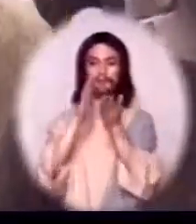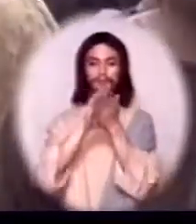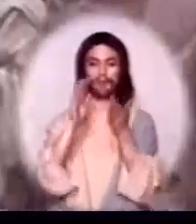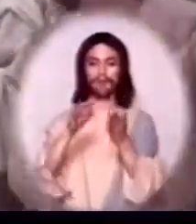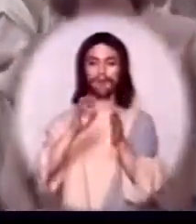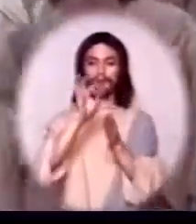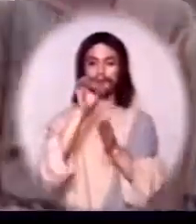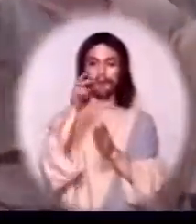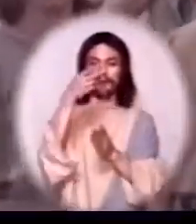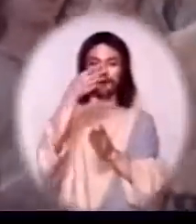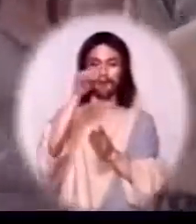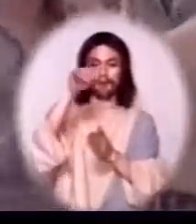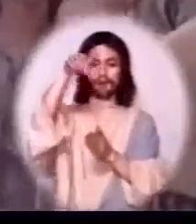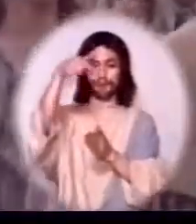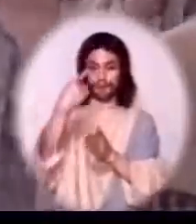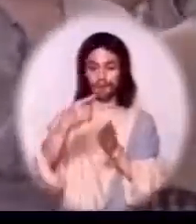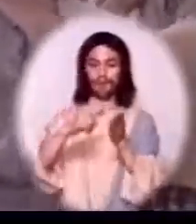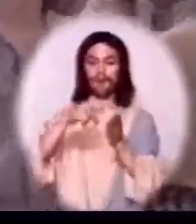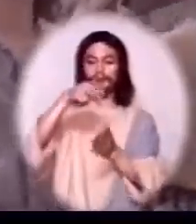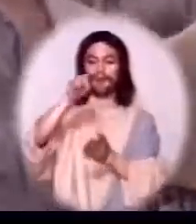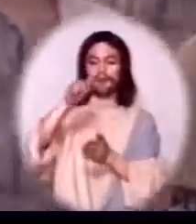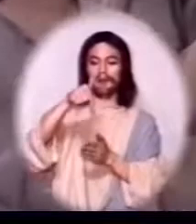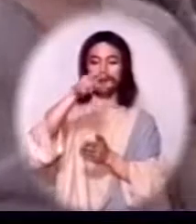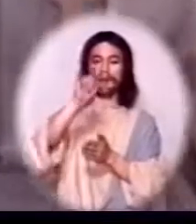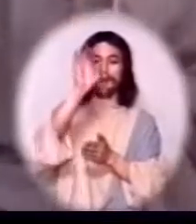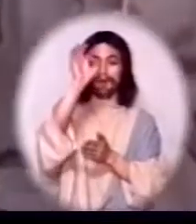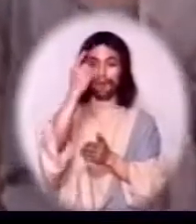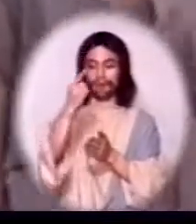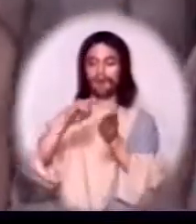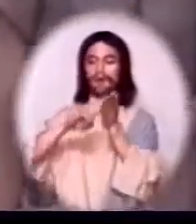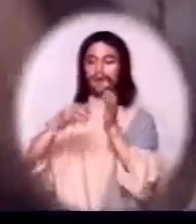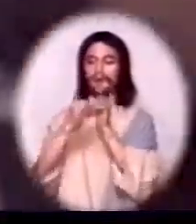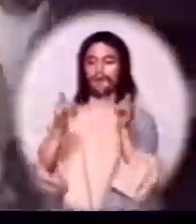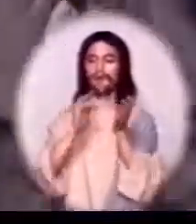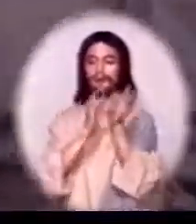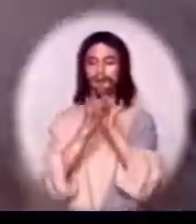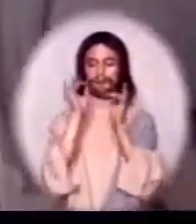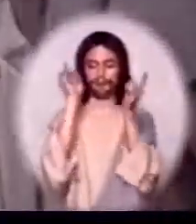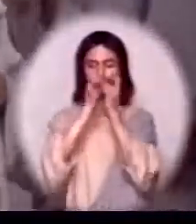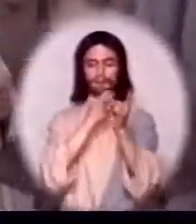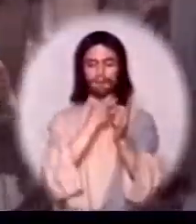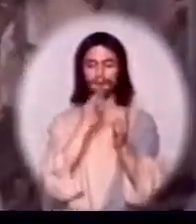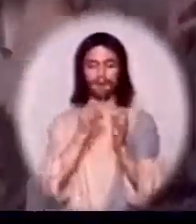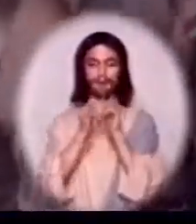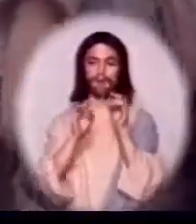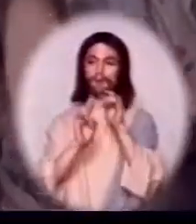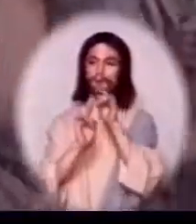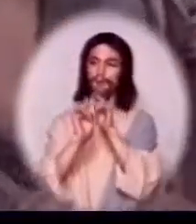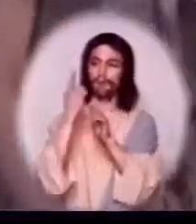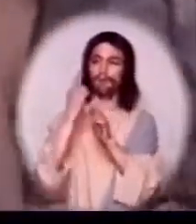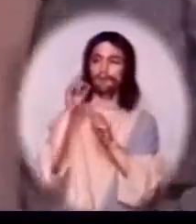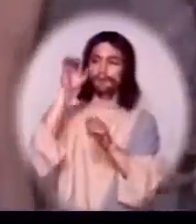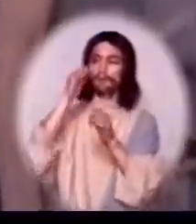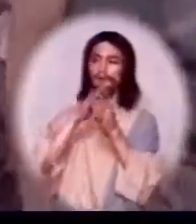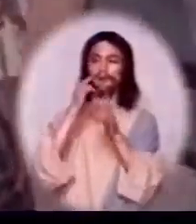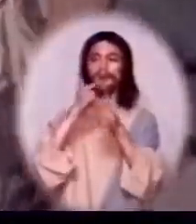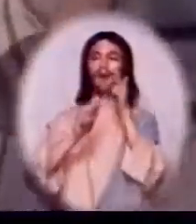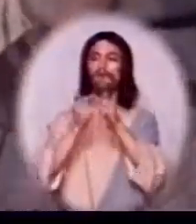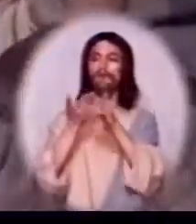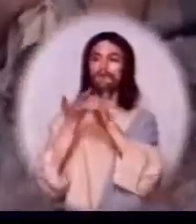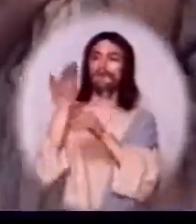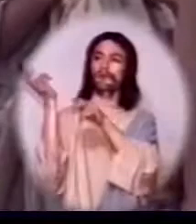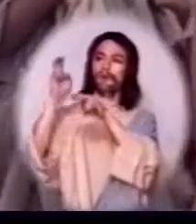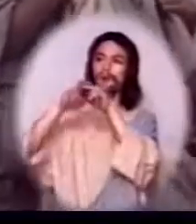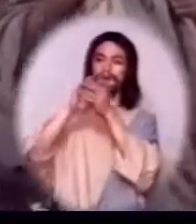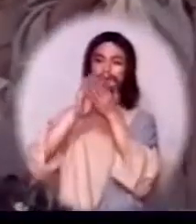있었습니다. 여리고에는 삭개오라 불리는 세리가 있었습니다. 키가 작은 그는 예수님 보기를 너무 원하여 군중보다 높은 위치를 찾아 나무